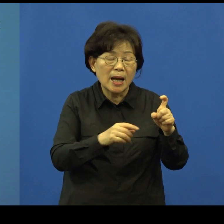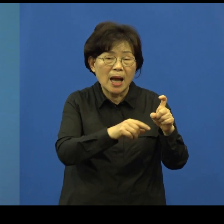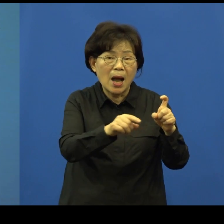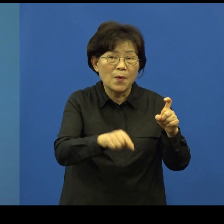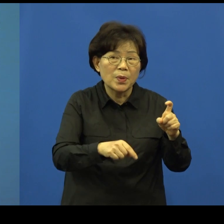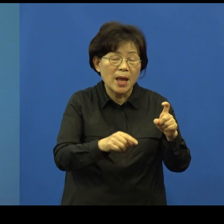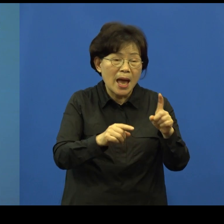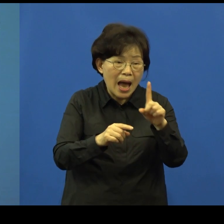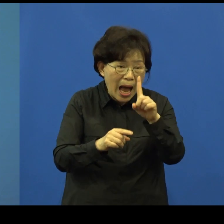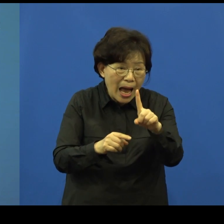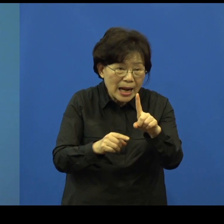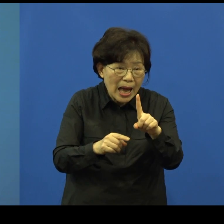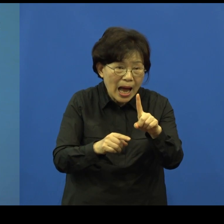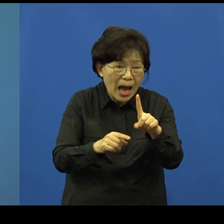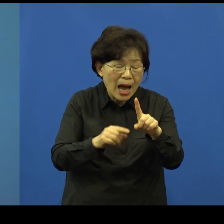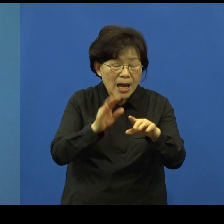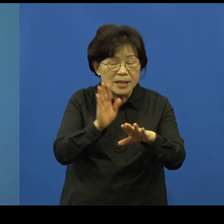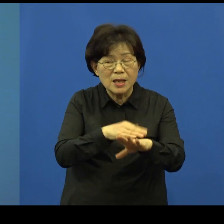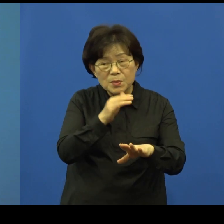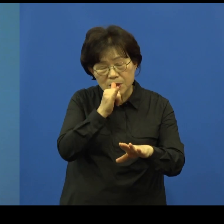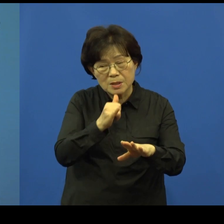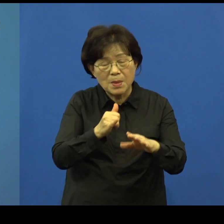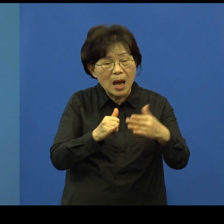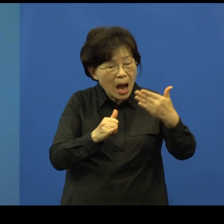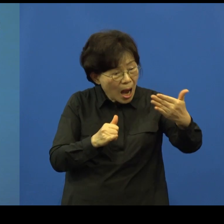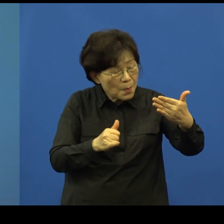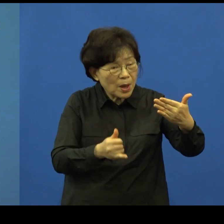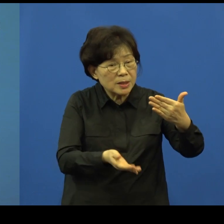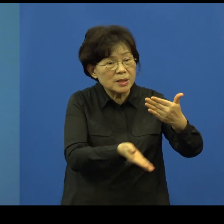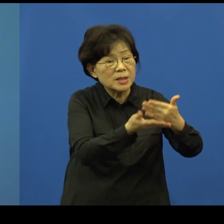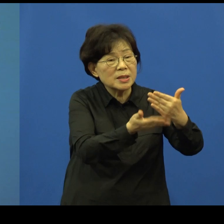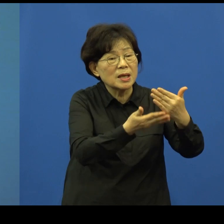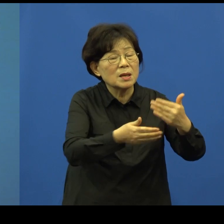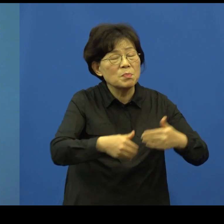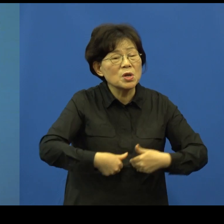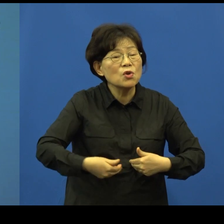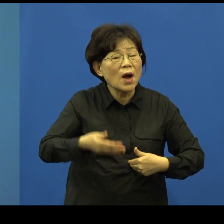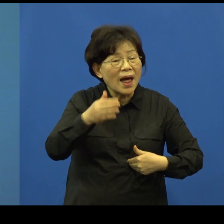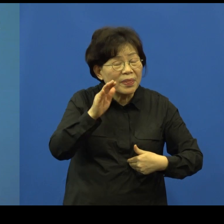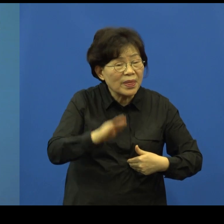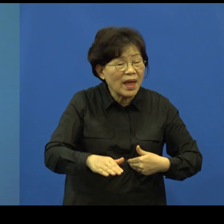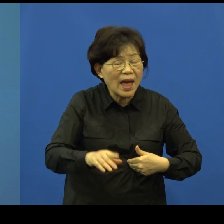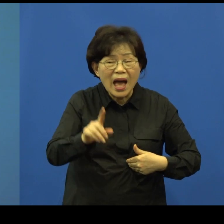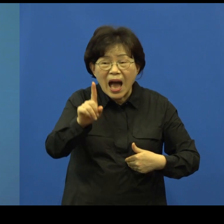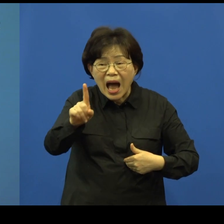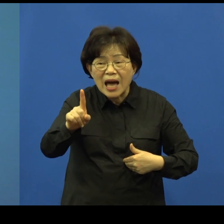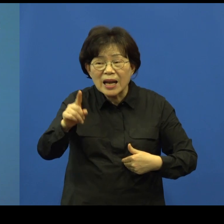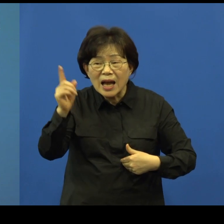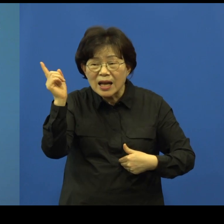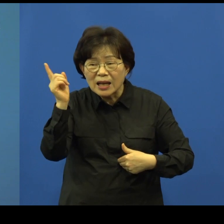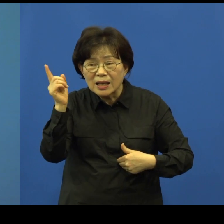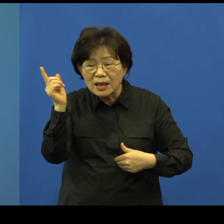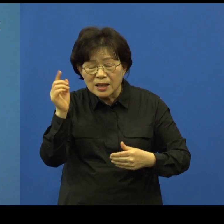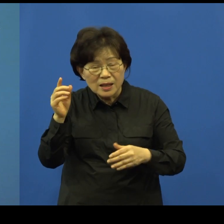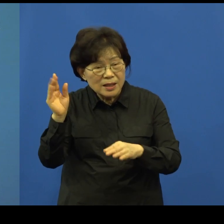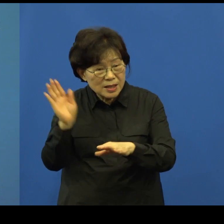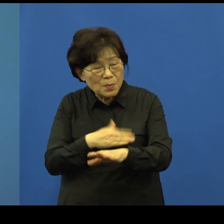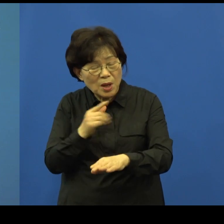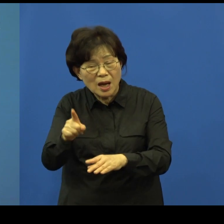하나의 단점이 있겠죠. 그러면 19가지를 칭찬을 해야죠. 근데 9가지는 얘기 안 하고 한 가지를 가지고 물고 늘어지는